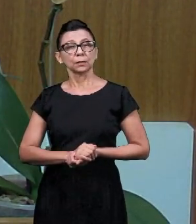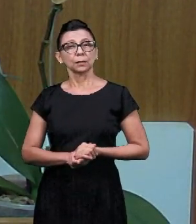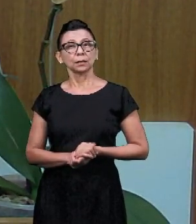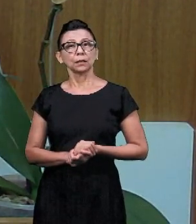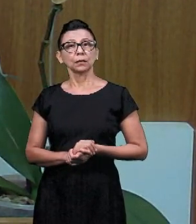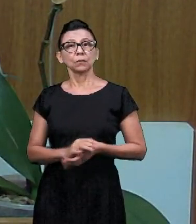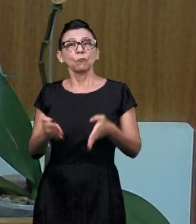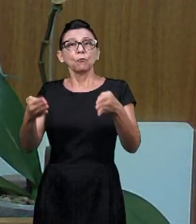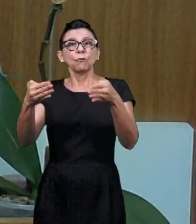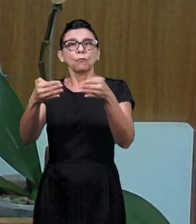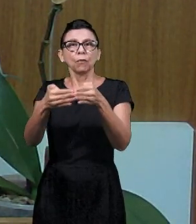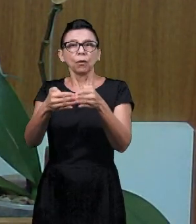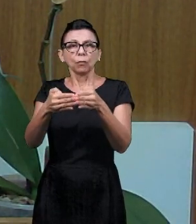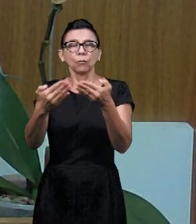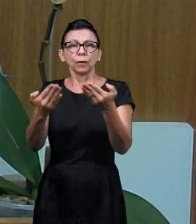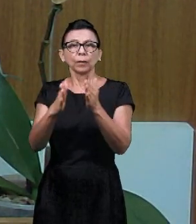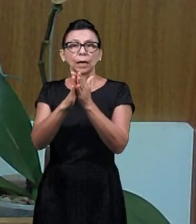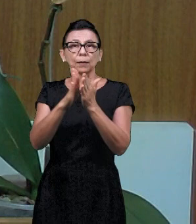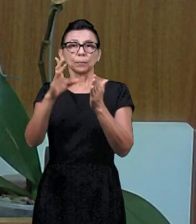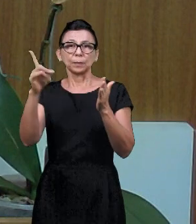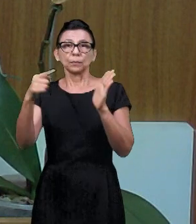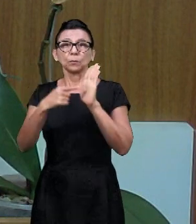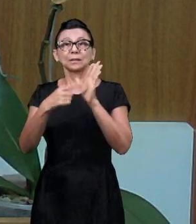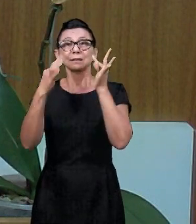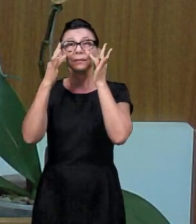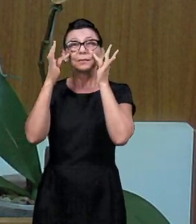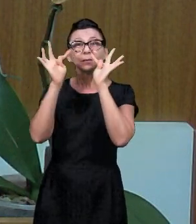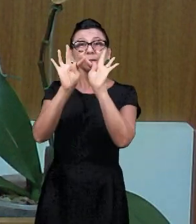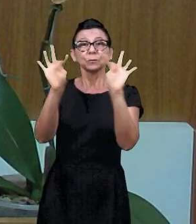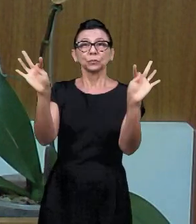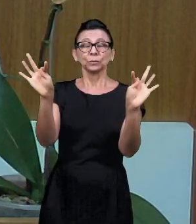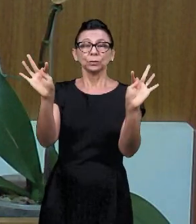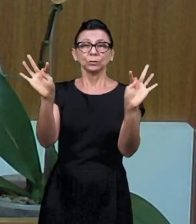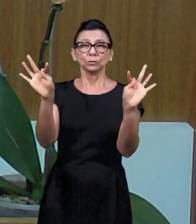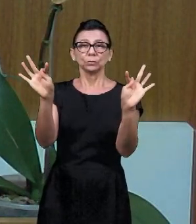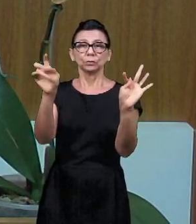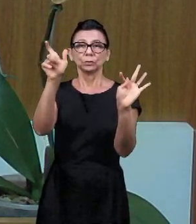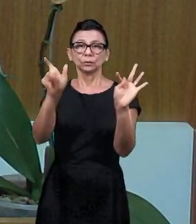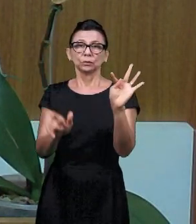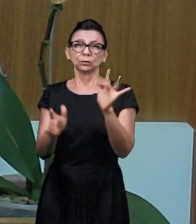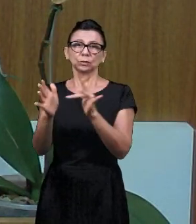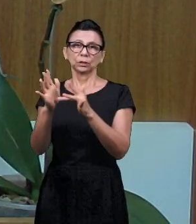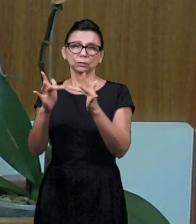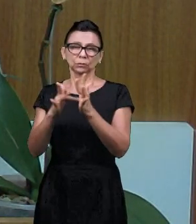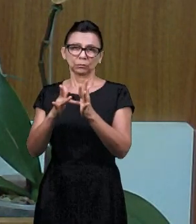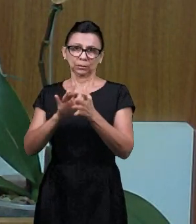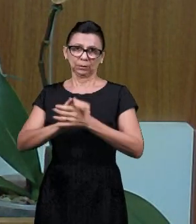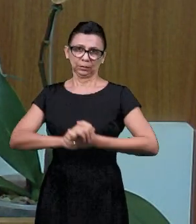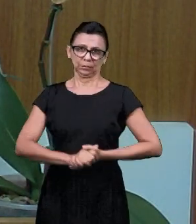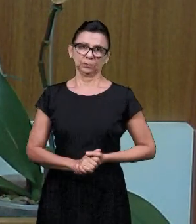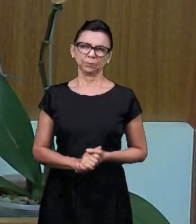Nous avons observé maintenant à la 5e lettre à l'église de Pergame, quel a été le Sardes,